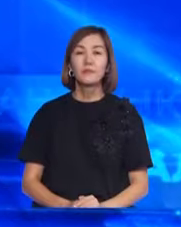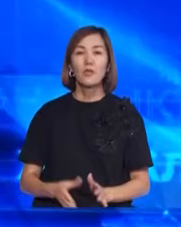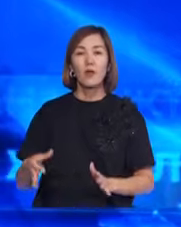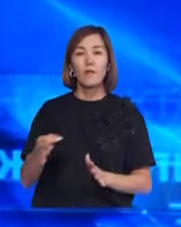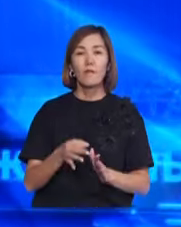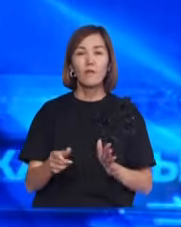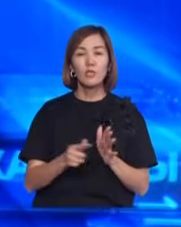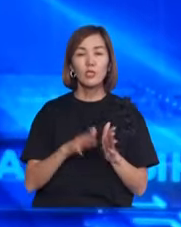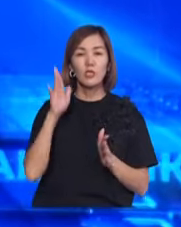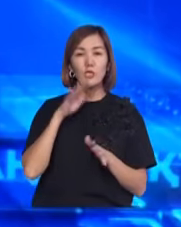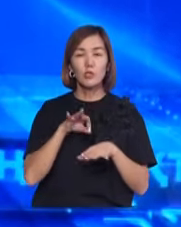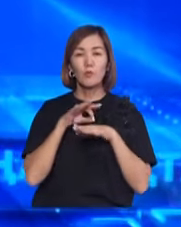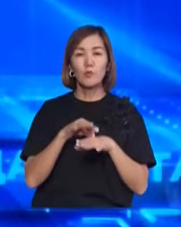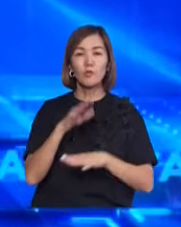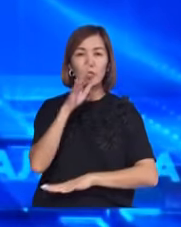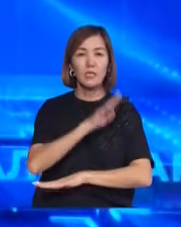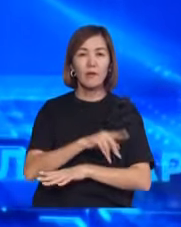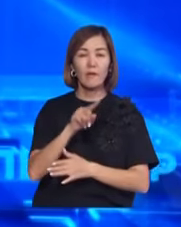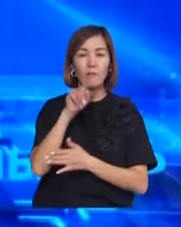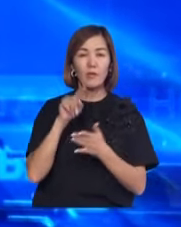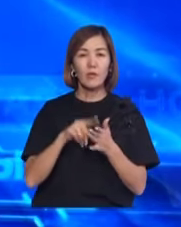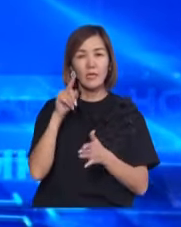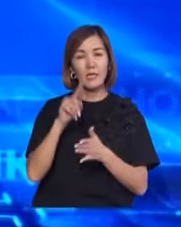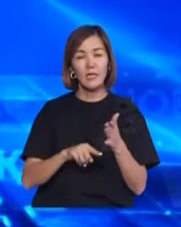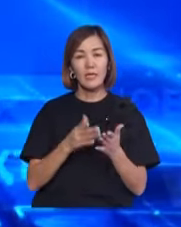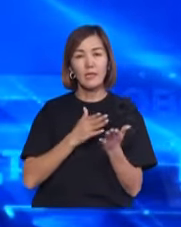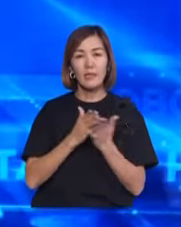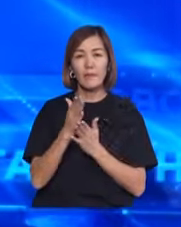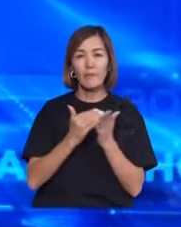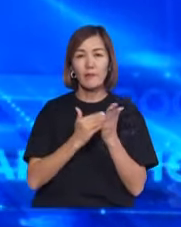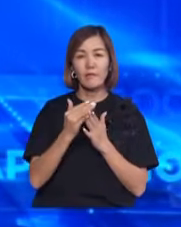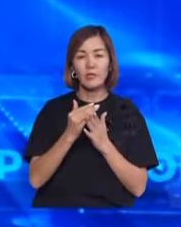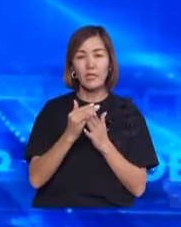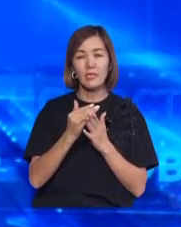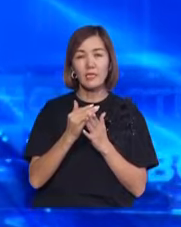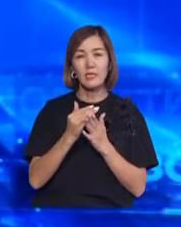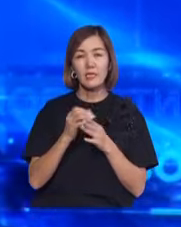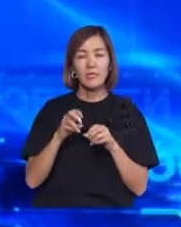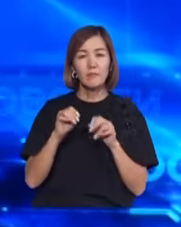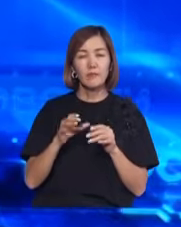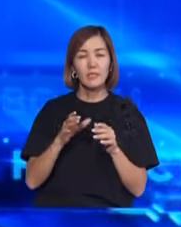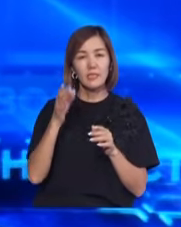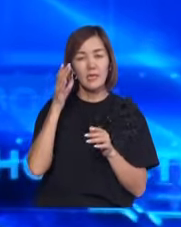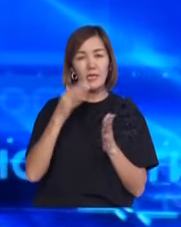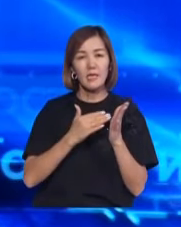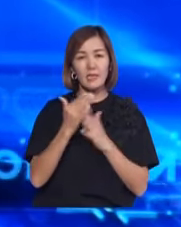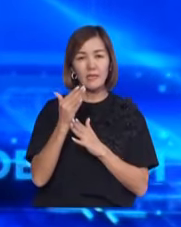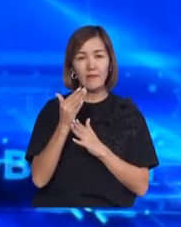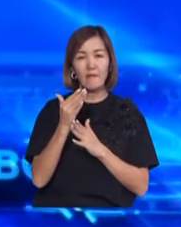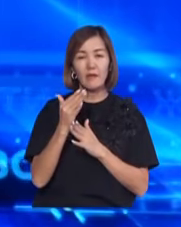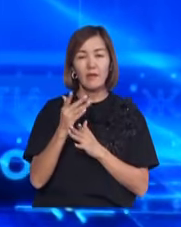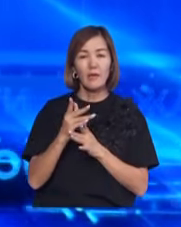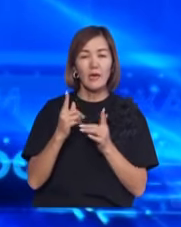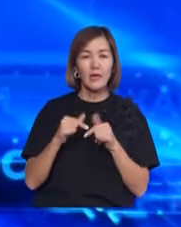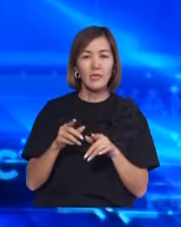В области ЖТСУ прошли тренинги по вопросам религии, направленные на повышение квалификации специалистов. Мероприятие, организованное